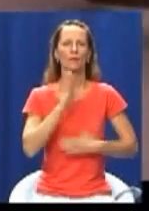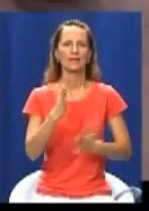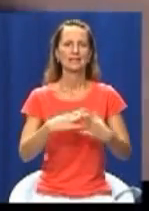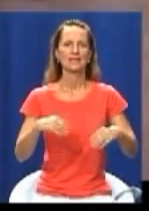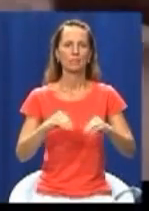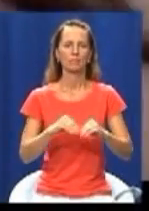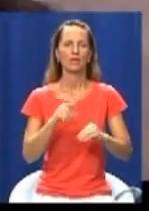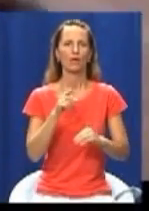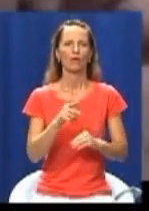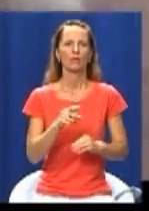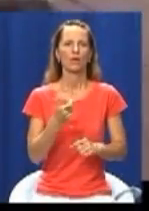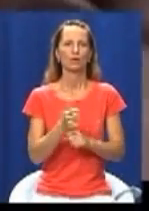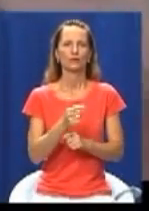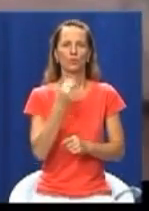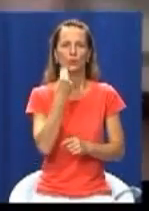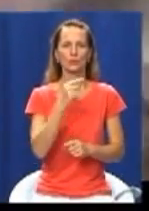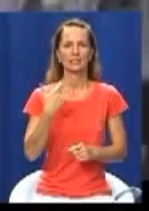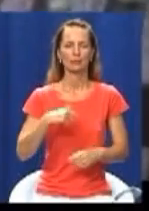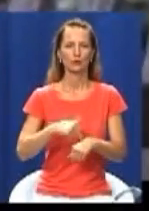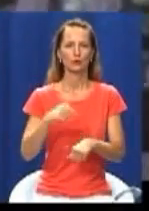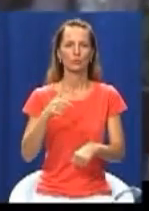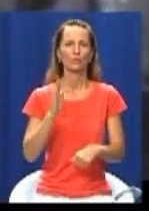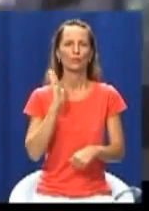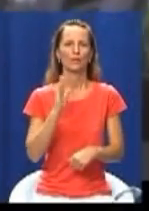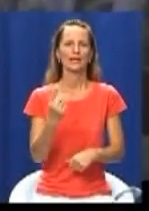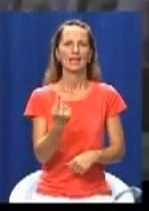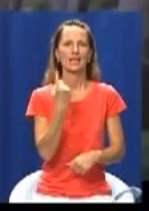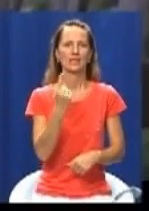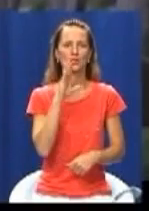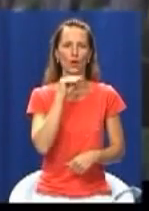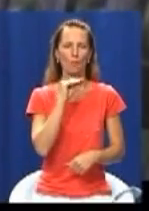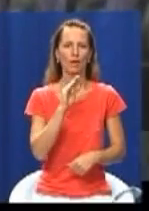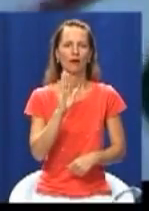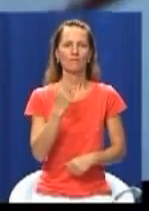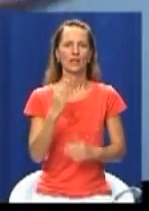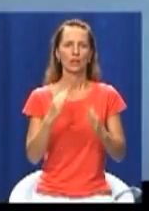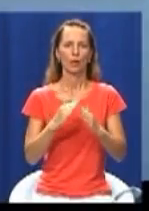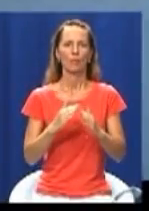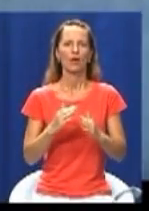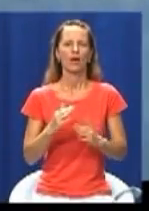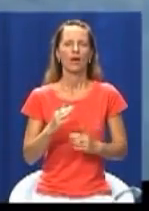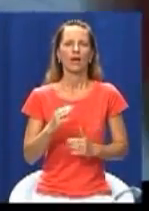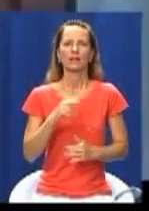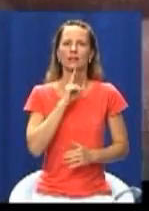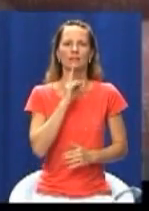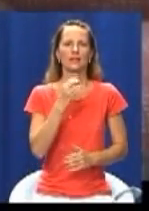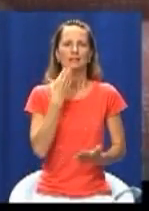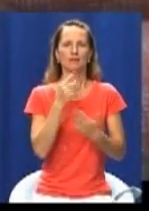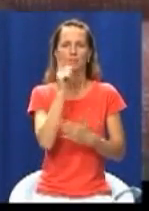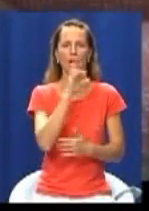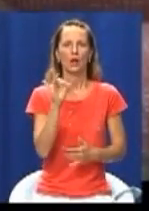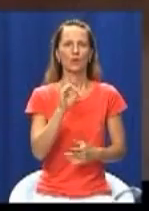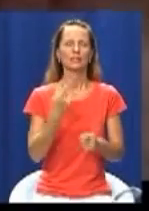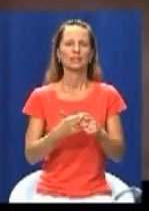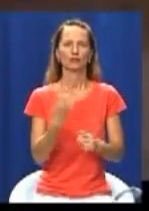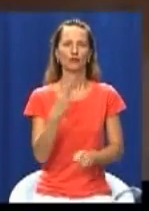речі, він набагато краще себе почуває, будучи єдиною собакою в будинку. Незважаючи на свій маленький зріст,